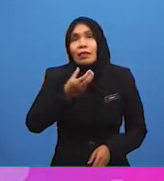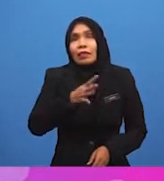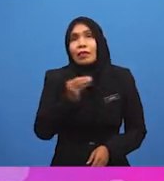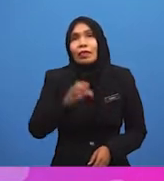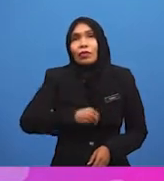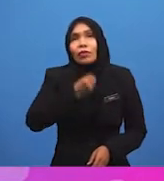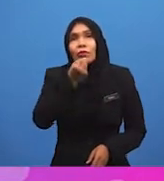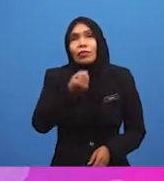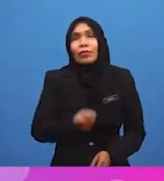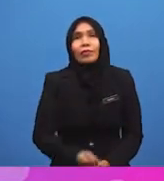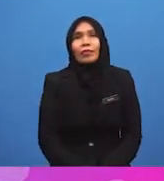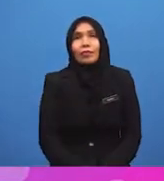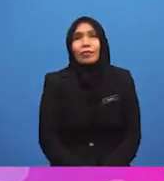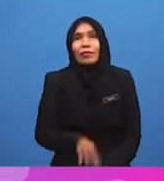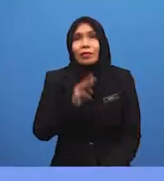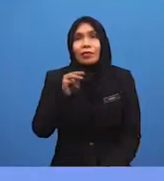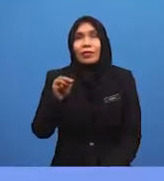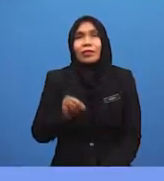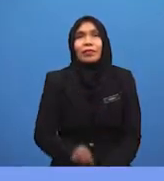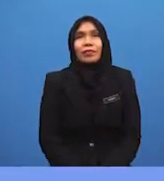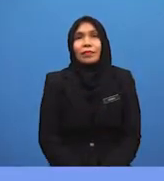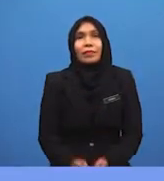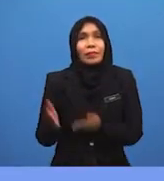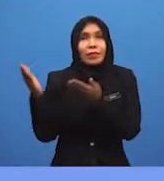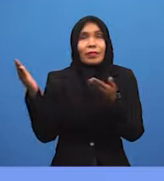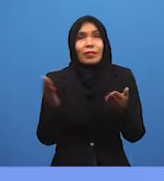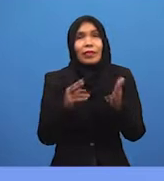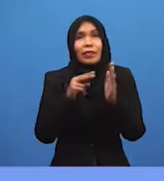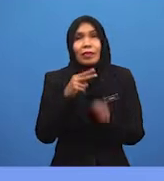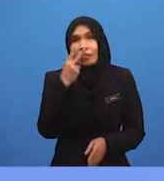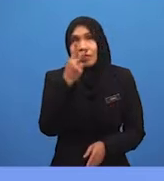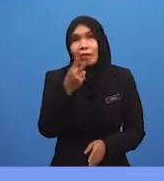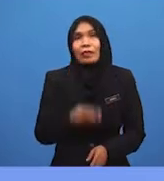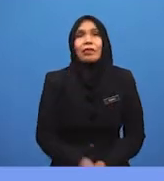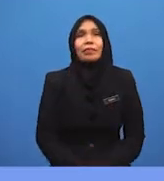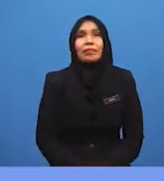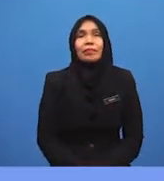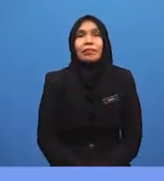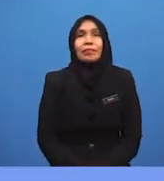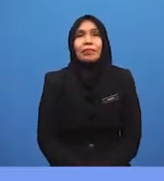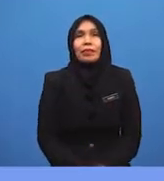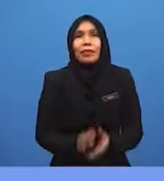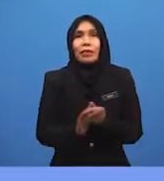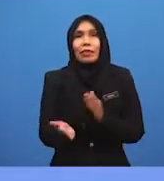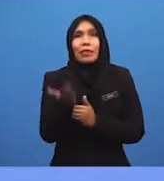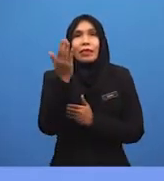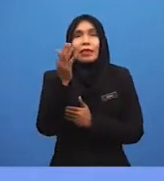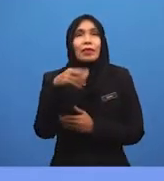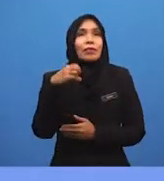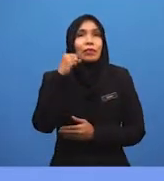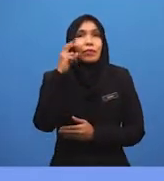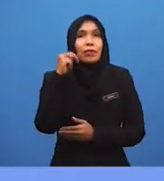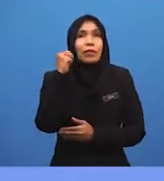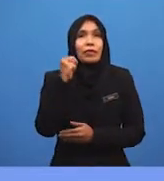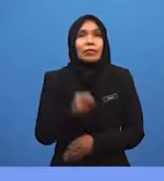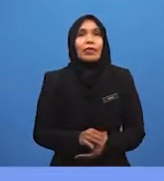seronok. Murid-murid, sila perhatikan situasi ini. Selamat pagi, Puan. Selamat